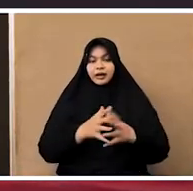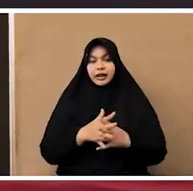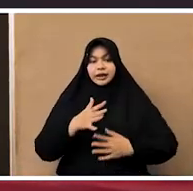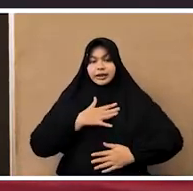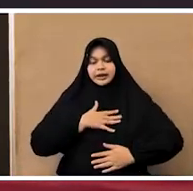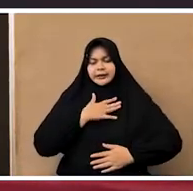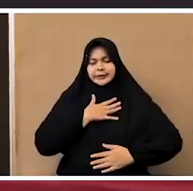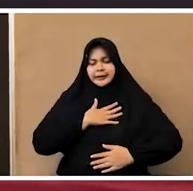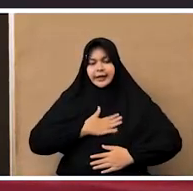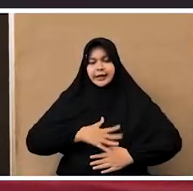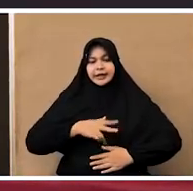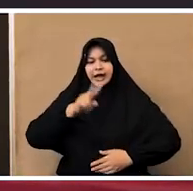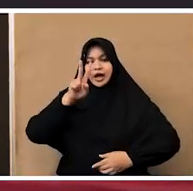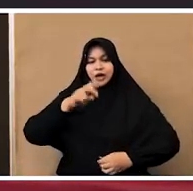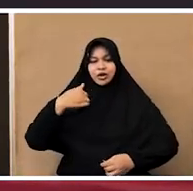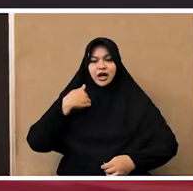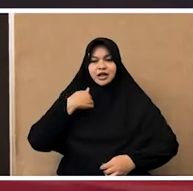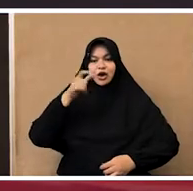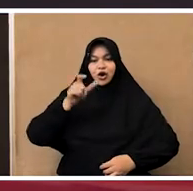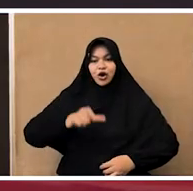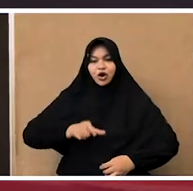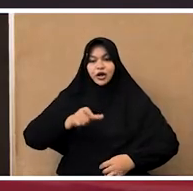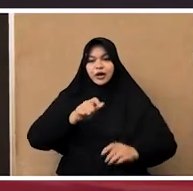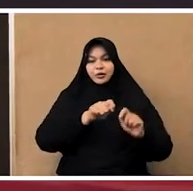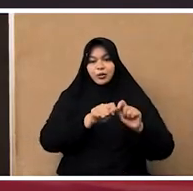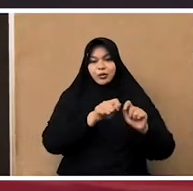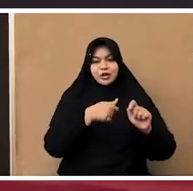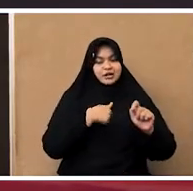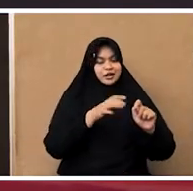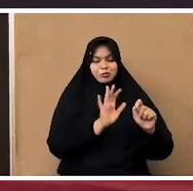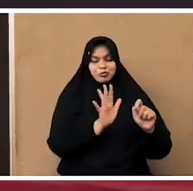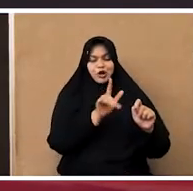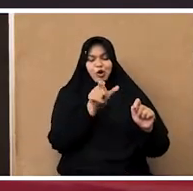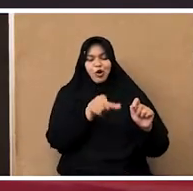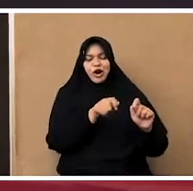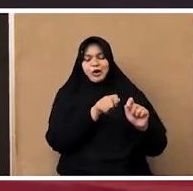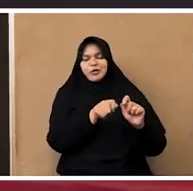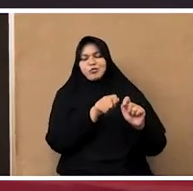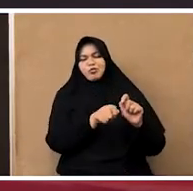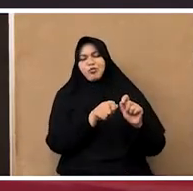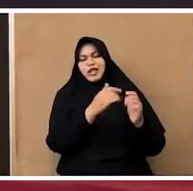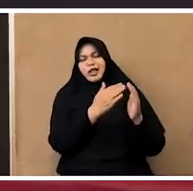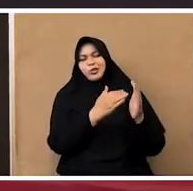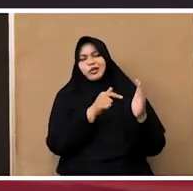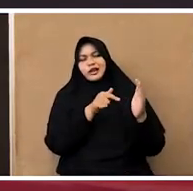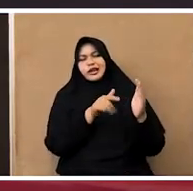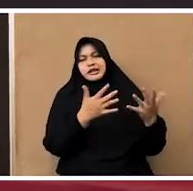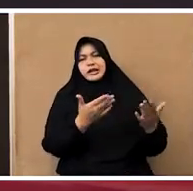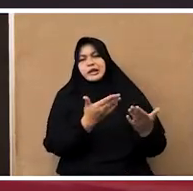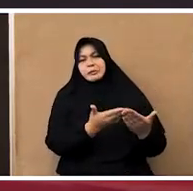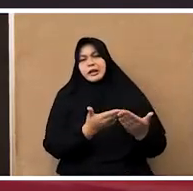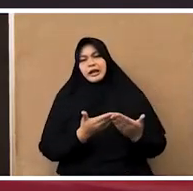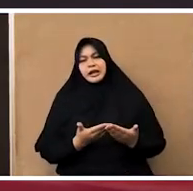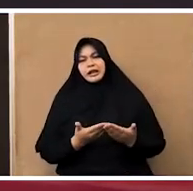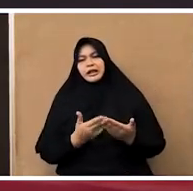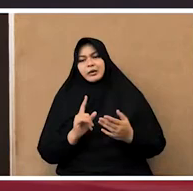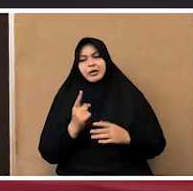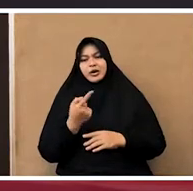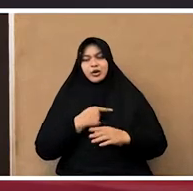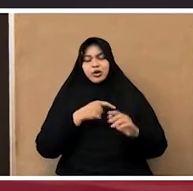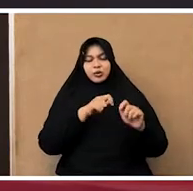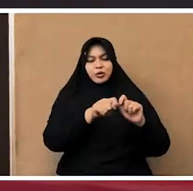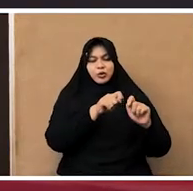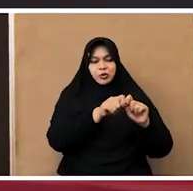sayangnya di sini harus ada orang yang memang merumuskan saya bukan yang merumuskan Saya hanya diminta beberapa kali untuk